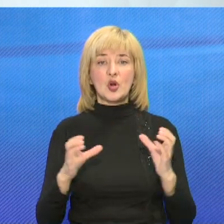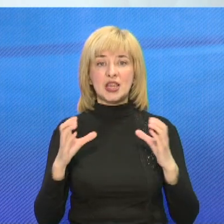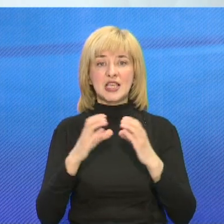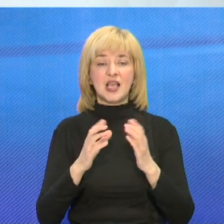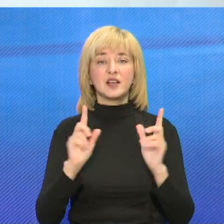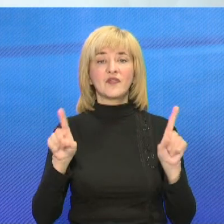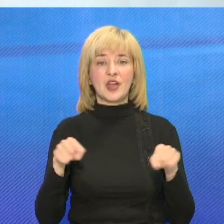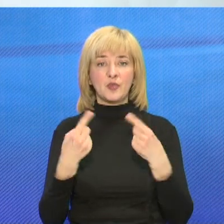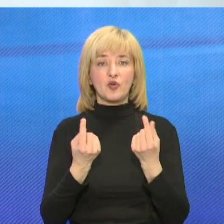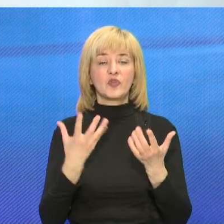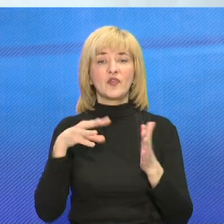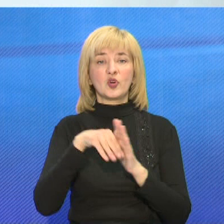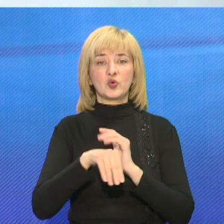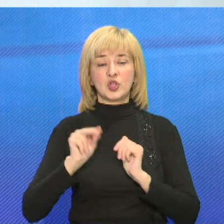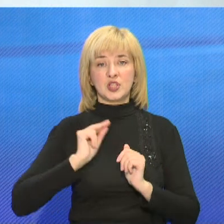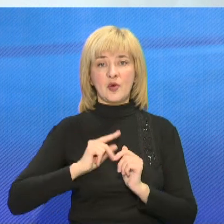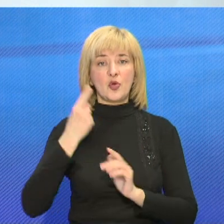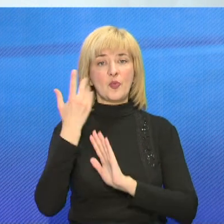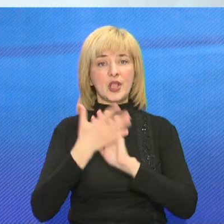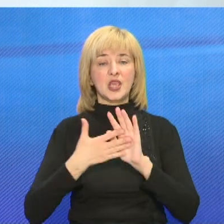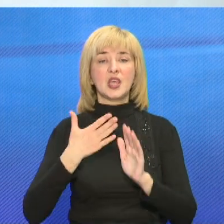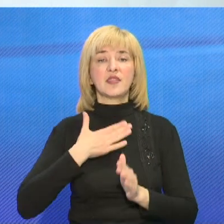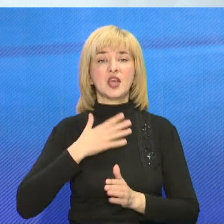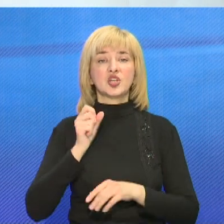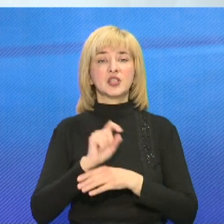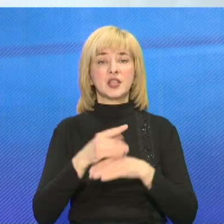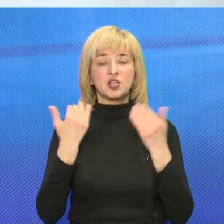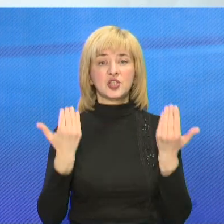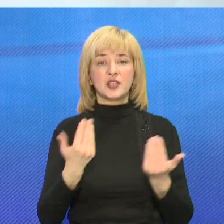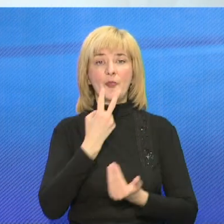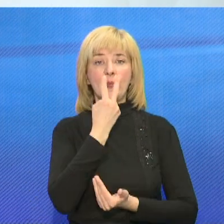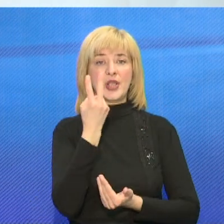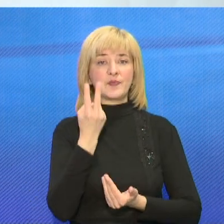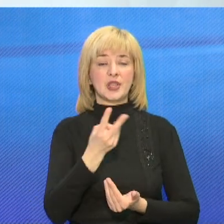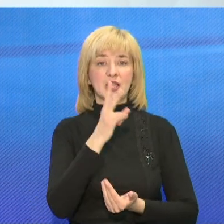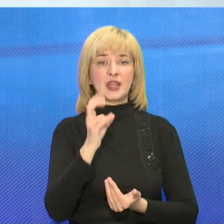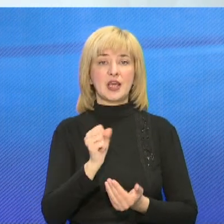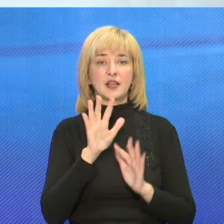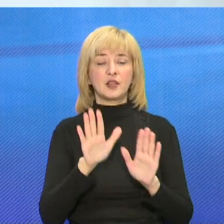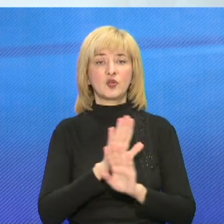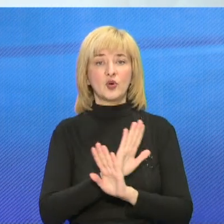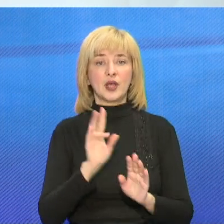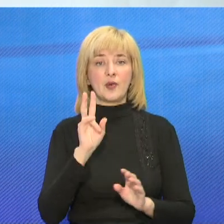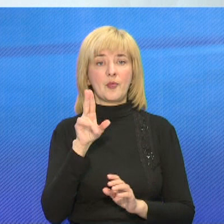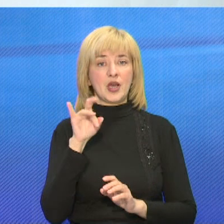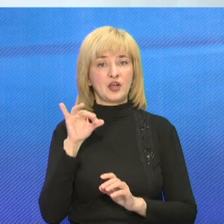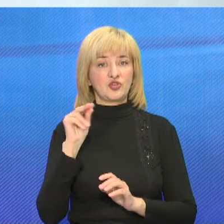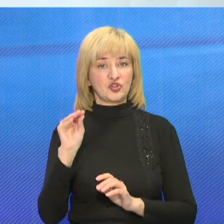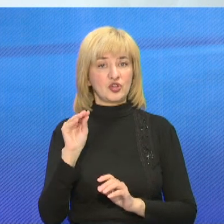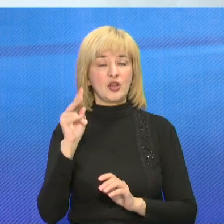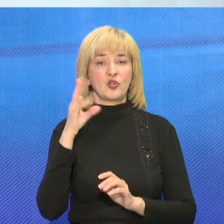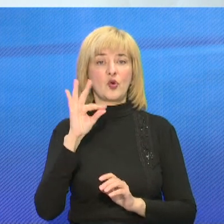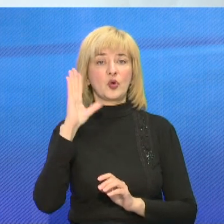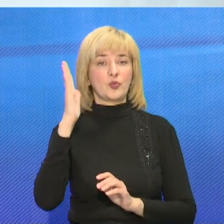включились в работу, это все понятно. Но наша задача сейчас посмотреть на, не только на Париж, но и на будущее.